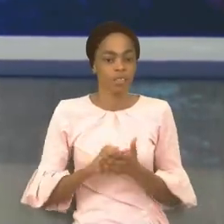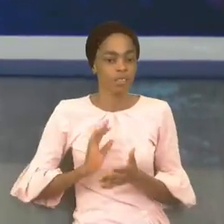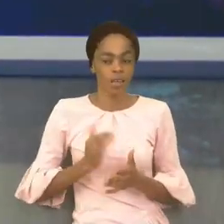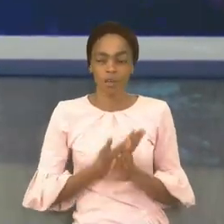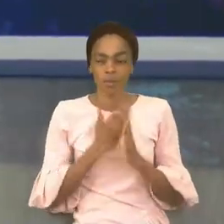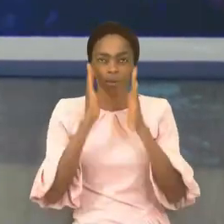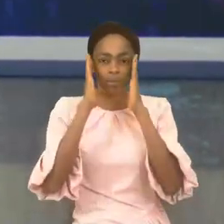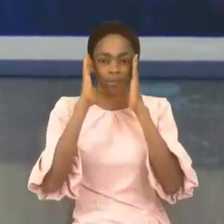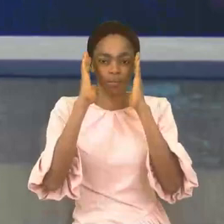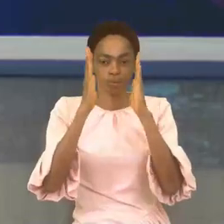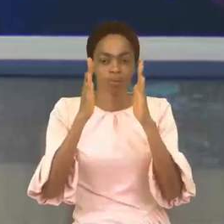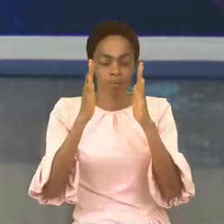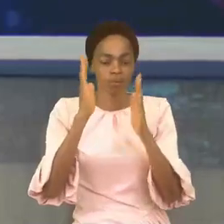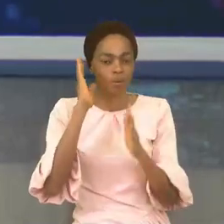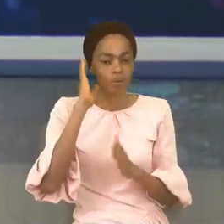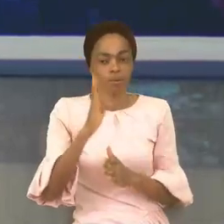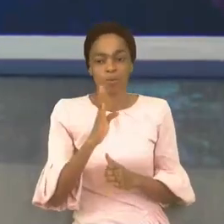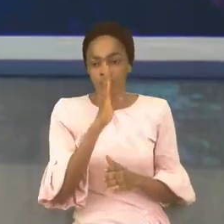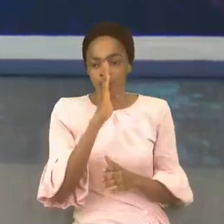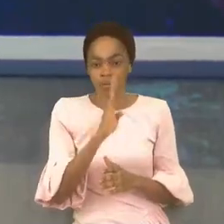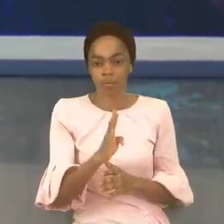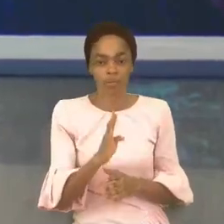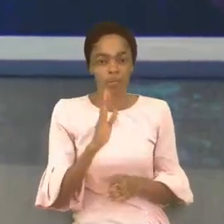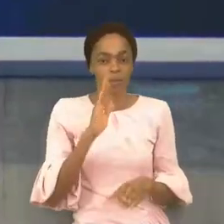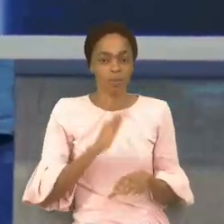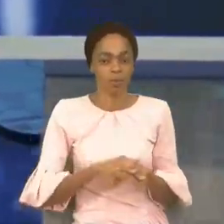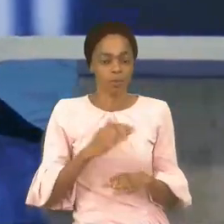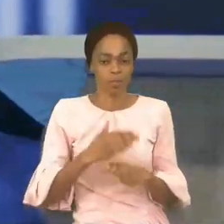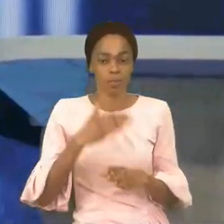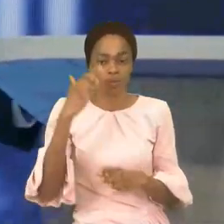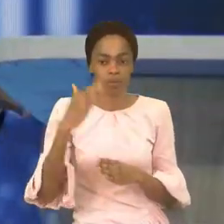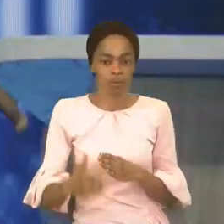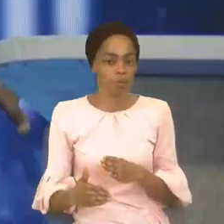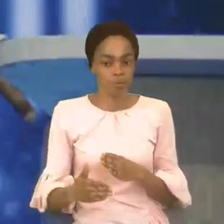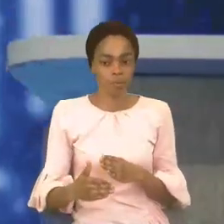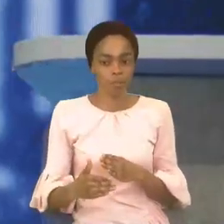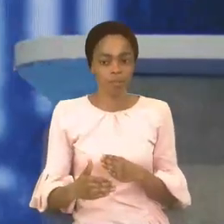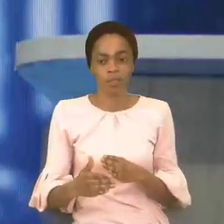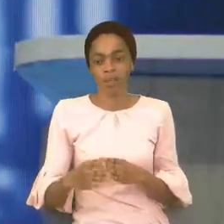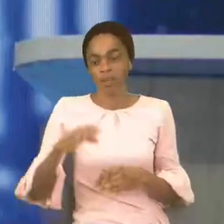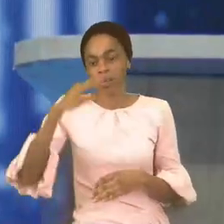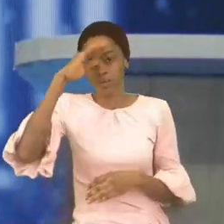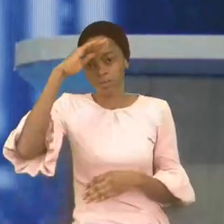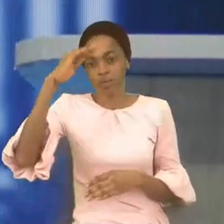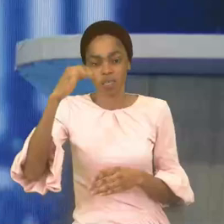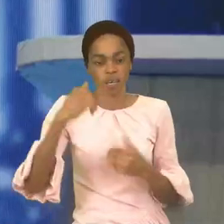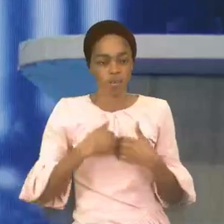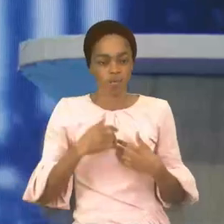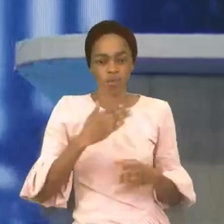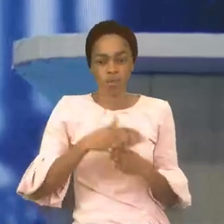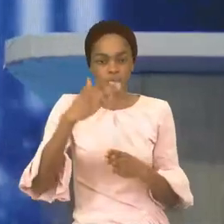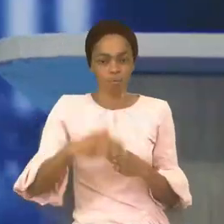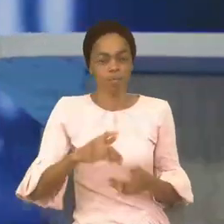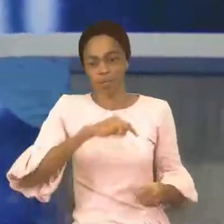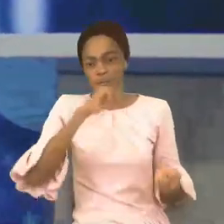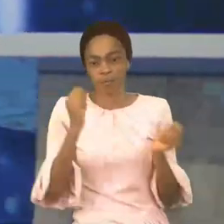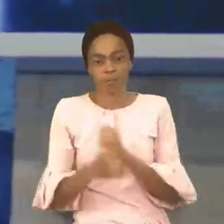notre concentration soit sur l'homme total, ayant la transformation